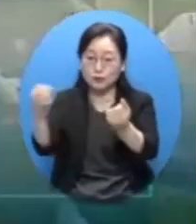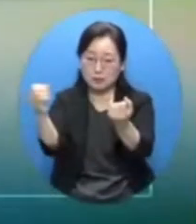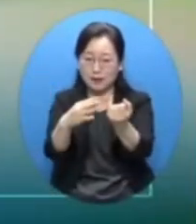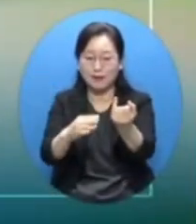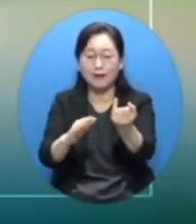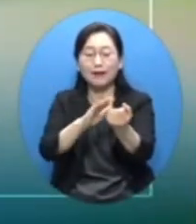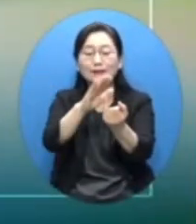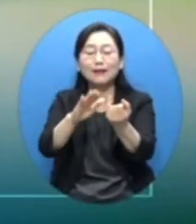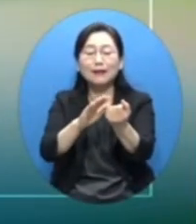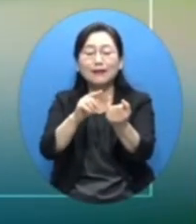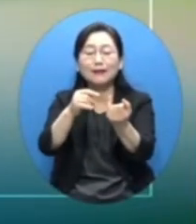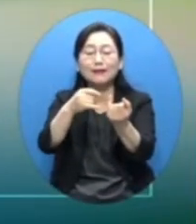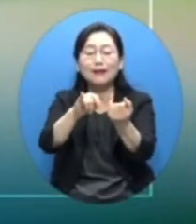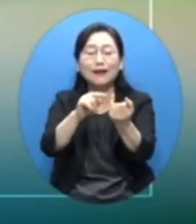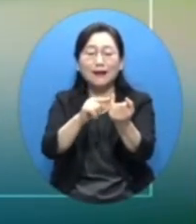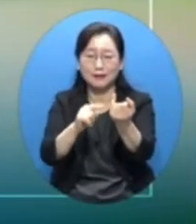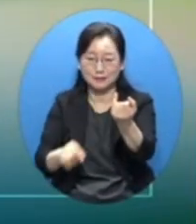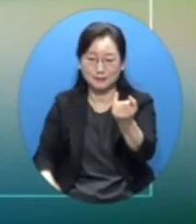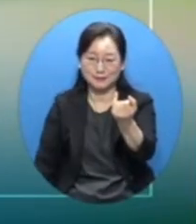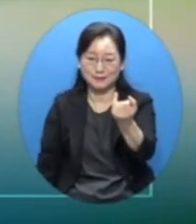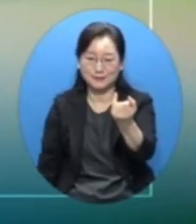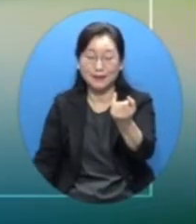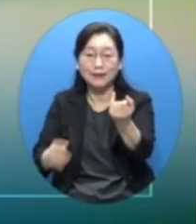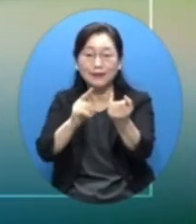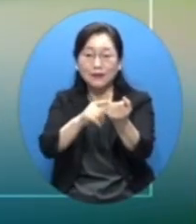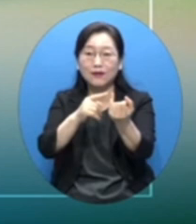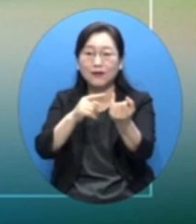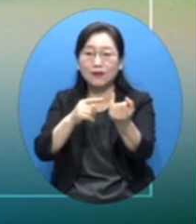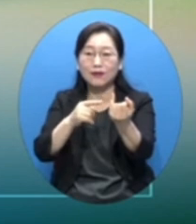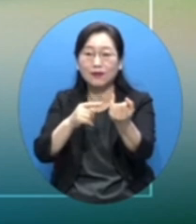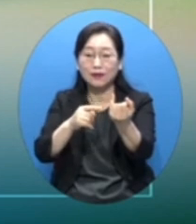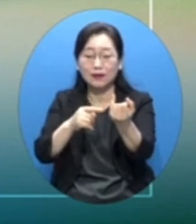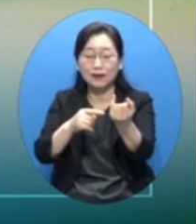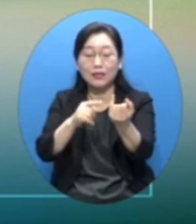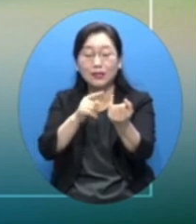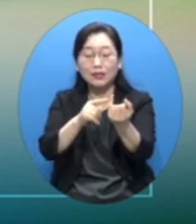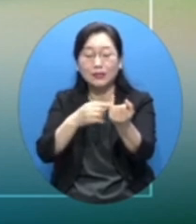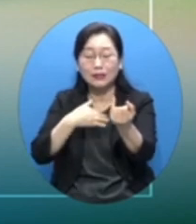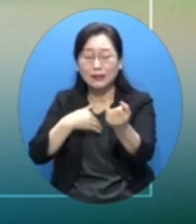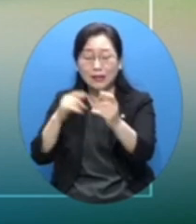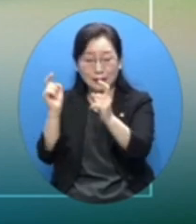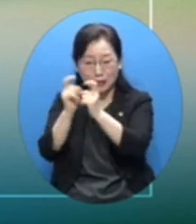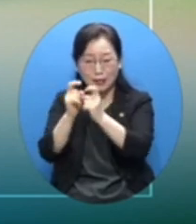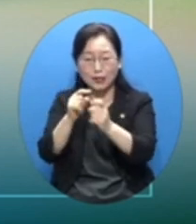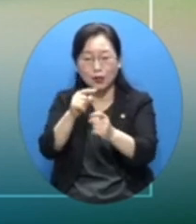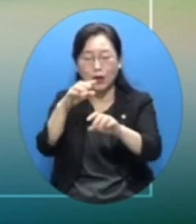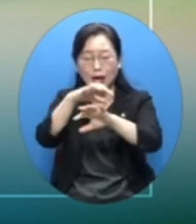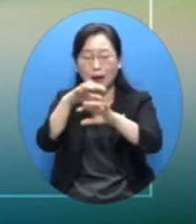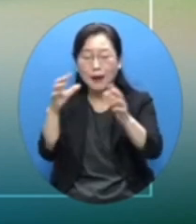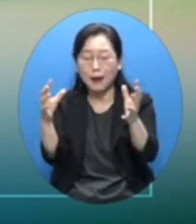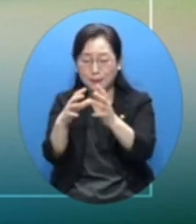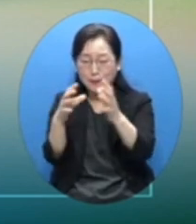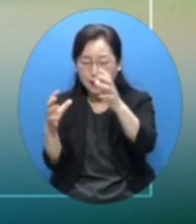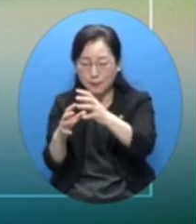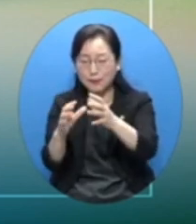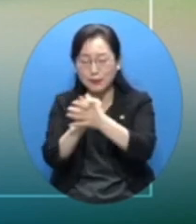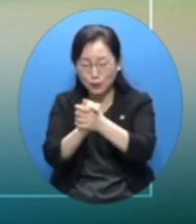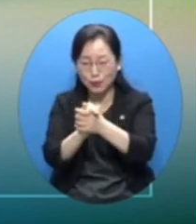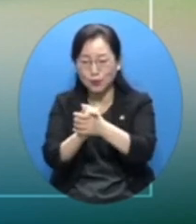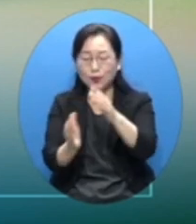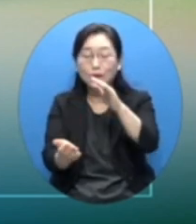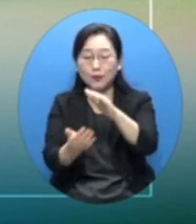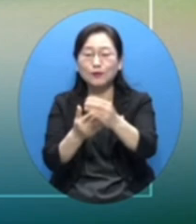사랑하는 내 딸 에스더야 내가 나의 때 합력한 선을 이룰 것이니 너는 기도만 해라 중간에서